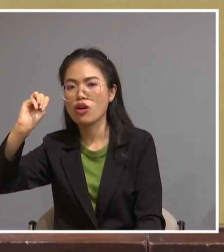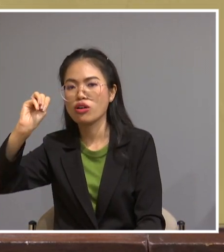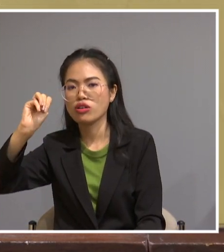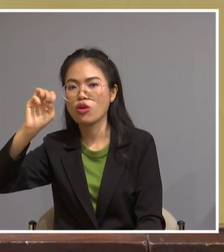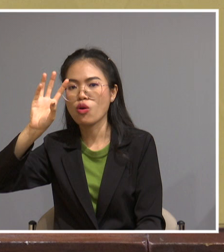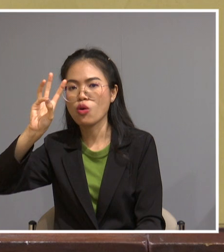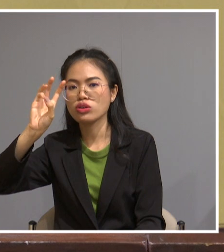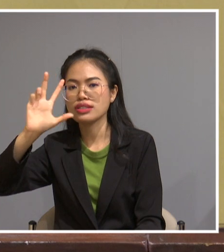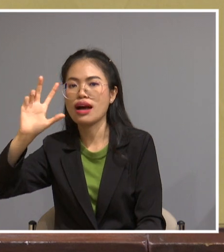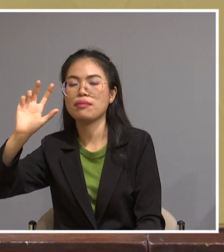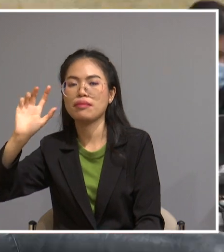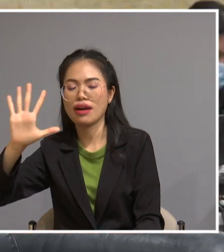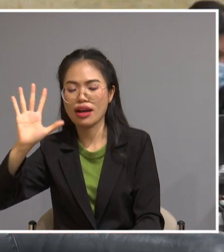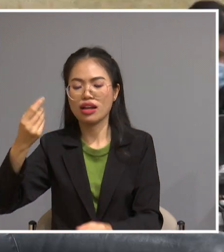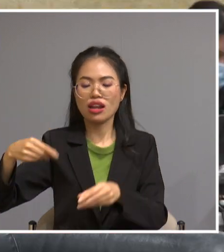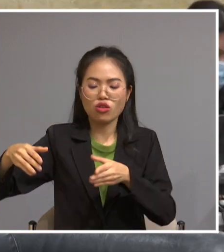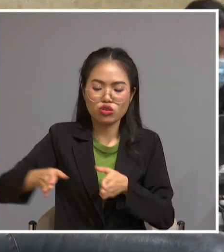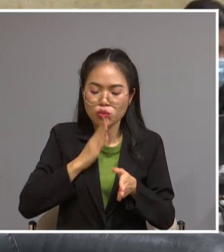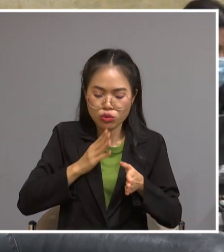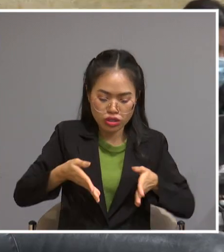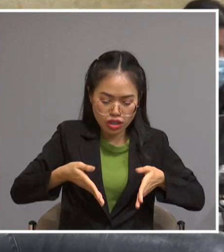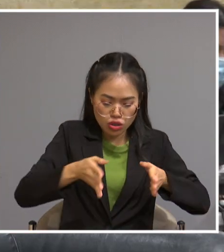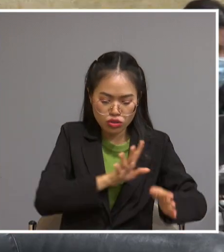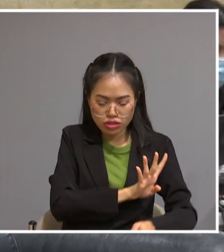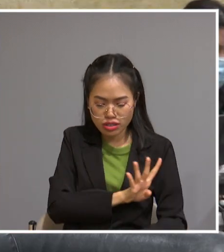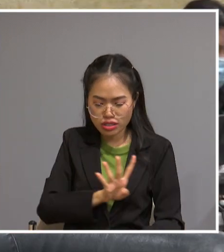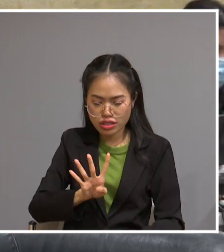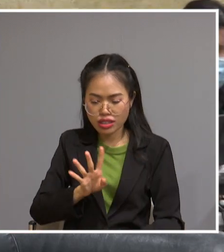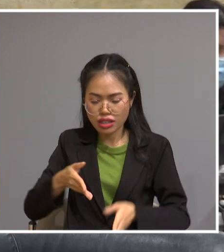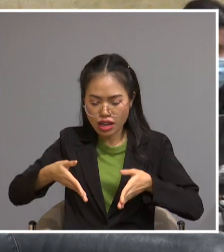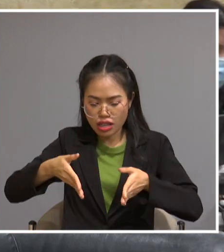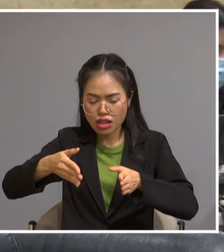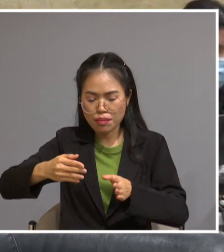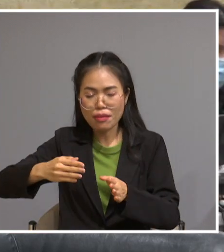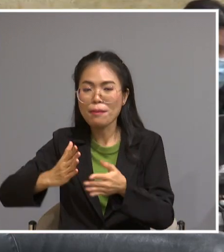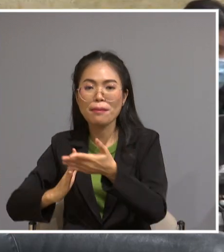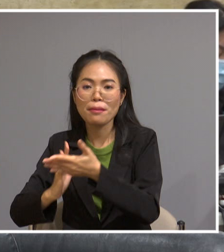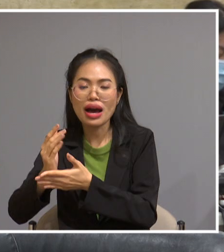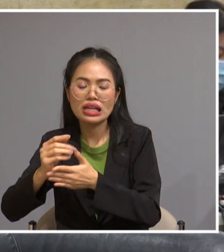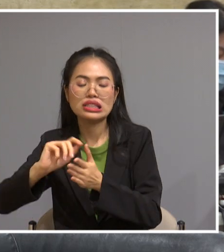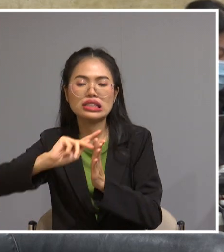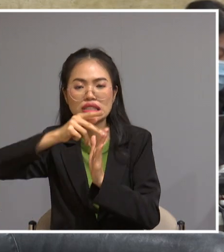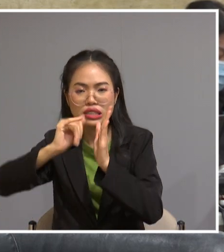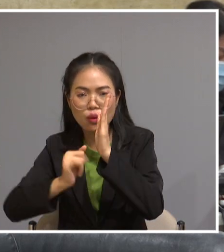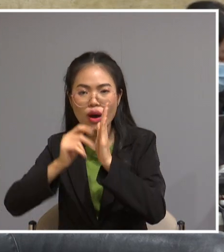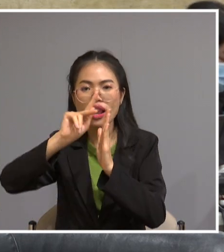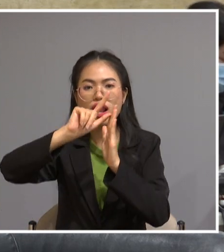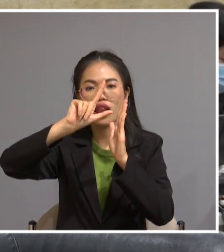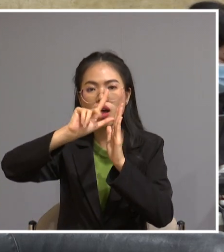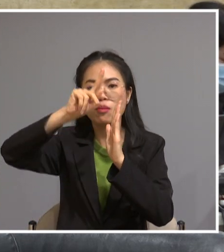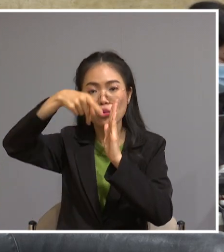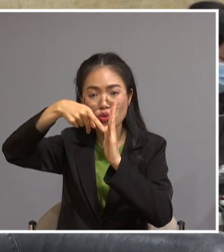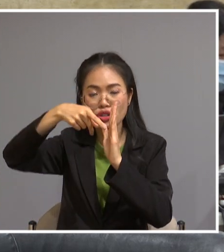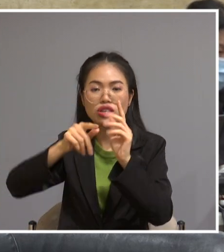ทีนี้เมอทางเรื่องเมืองต้องผ่านทางจัหวดลำพูลที่อำเภอเซีงน้ Ronk